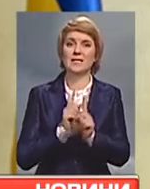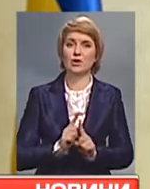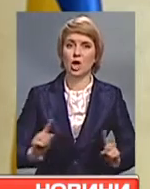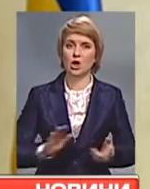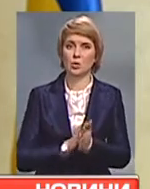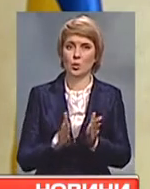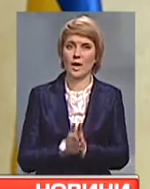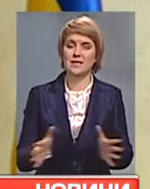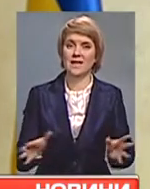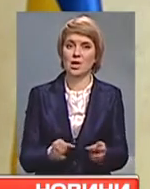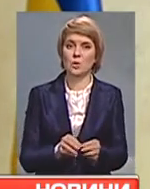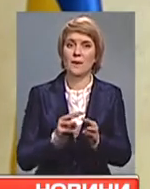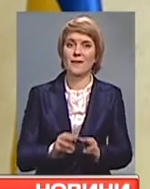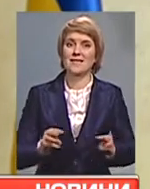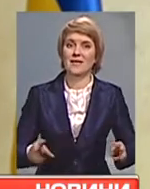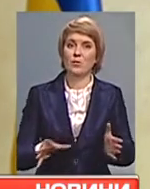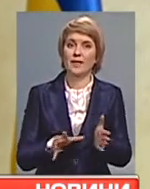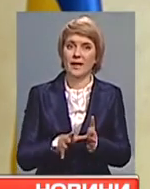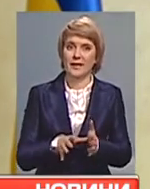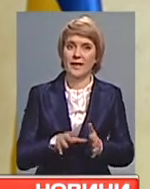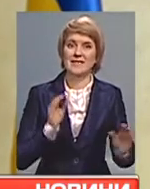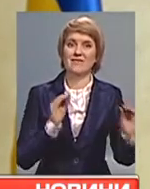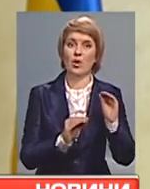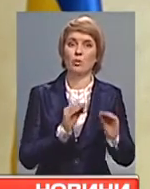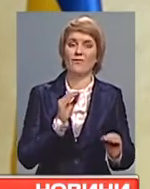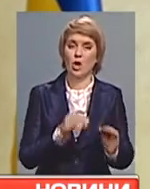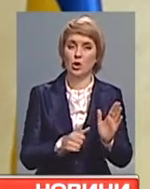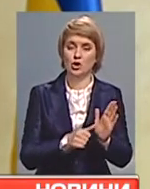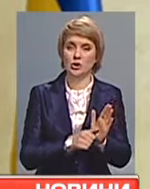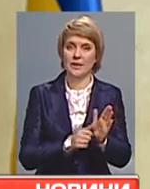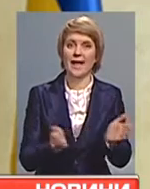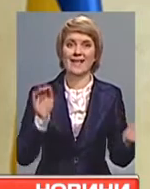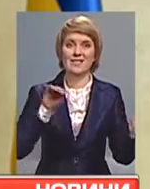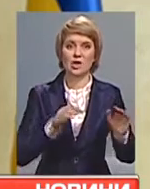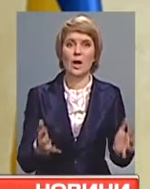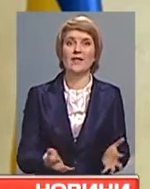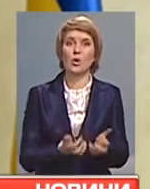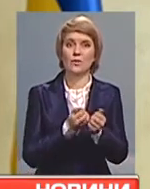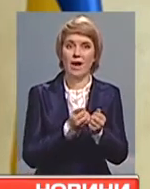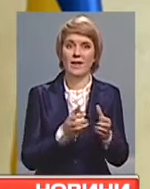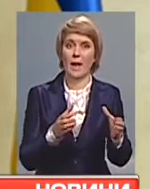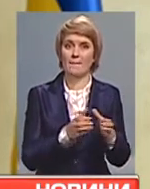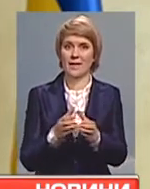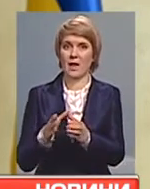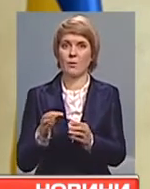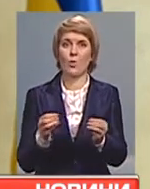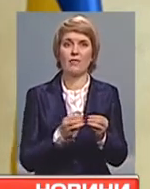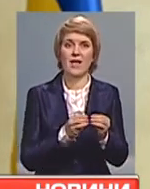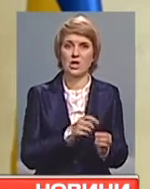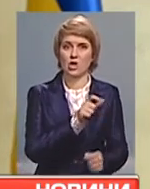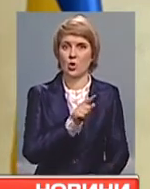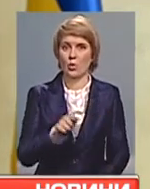із Міністерством енергетики сформували 6 гірничо-рятувальних бригад по 10 чоловік, а це 60 чоловік, котрі готові, власне,